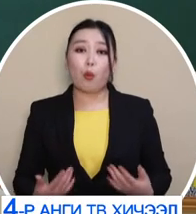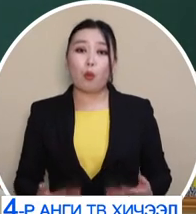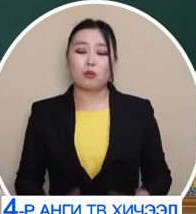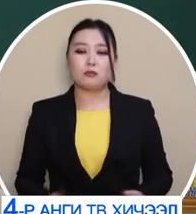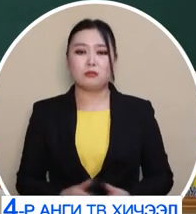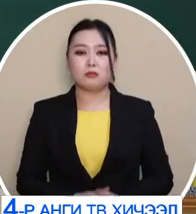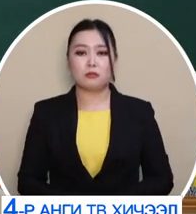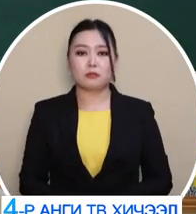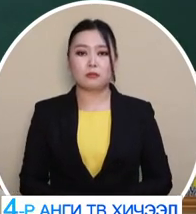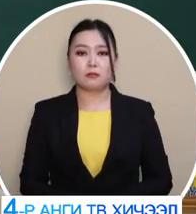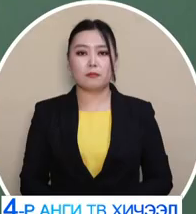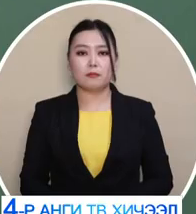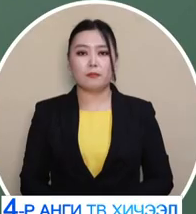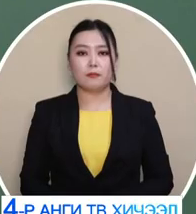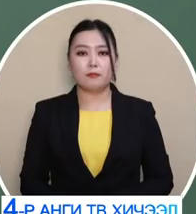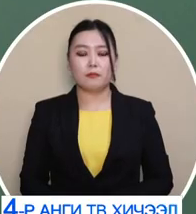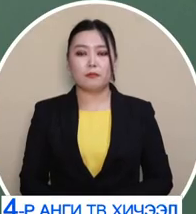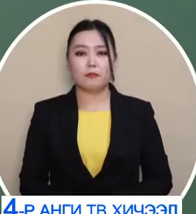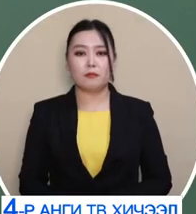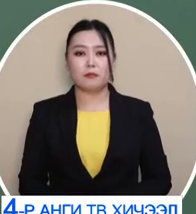Залах уу?